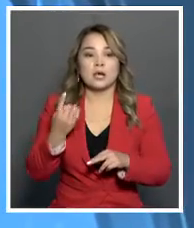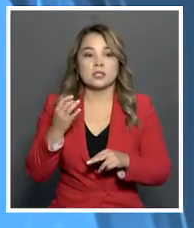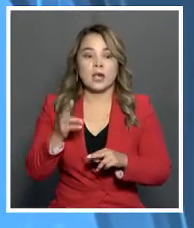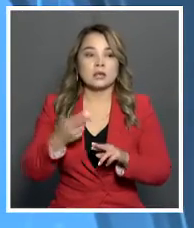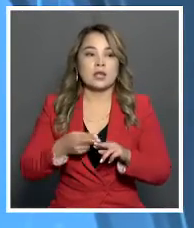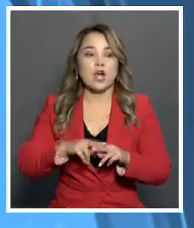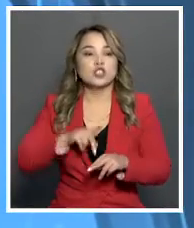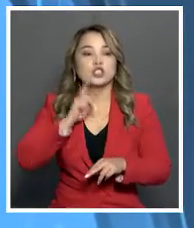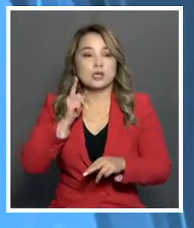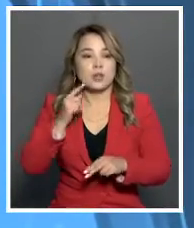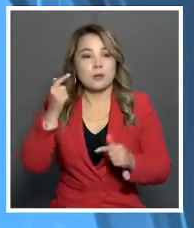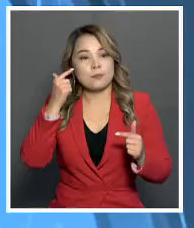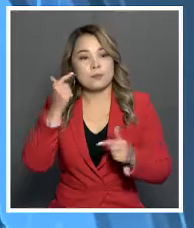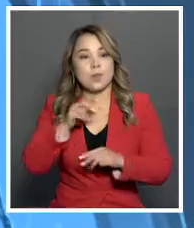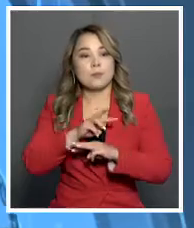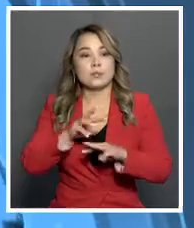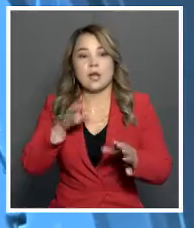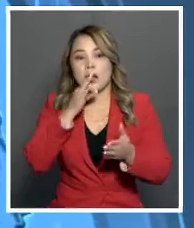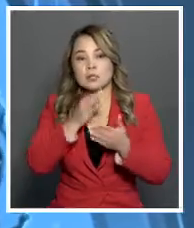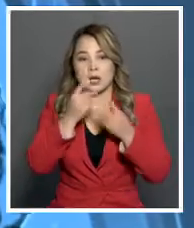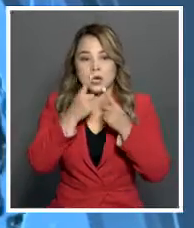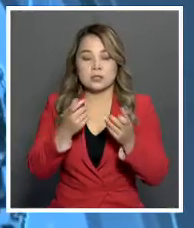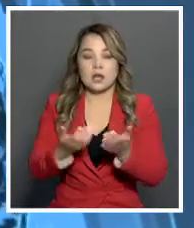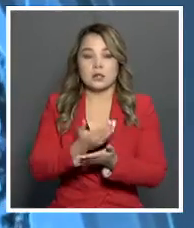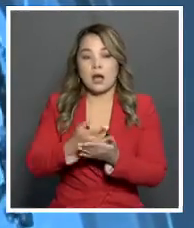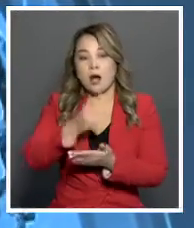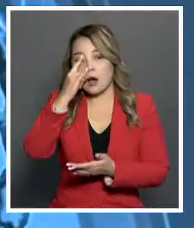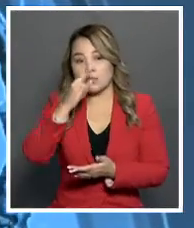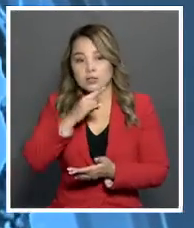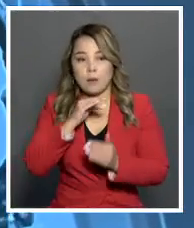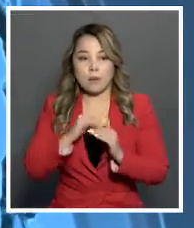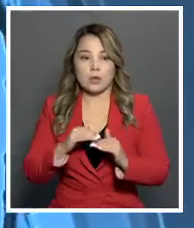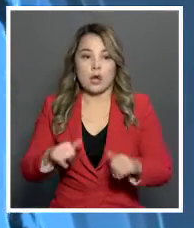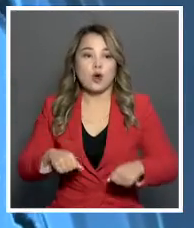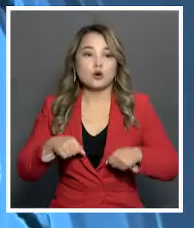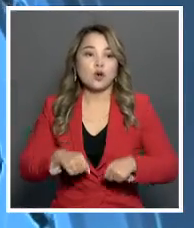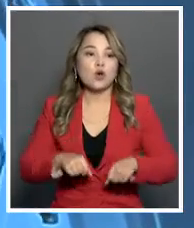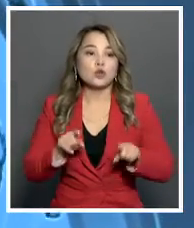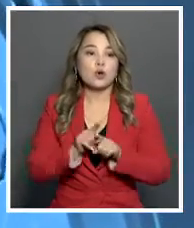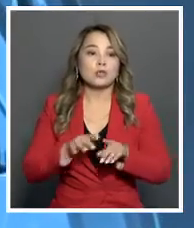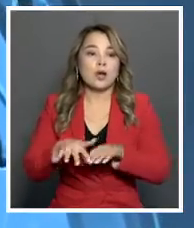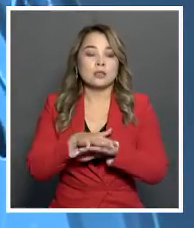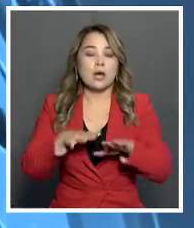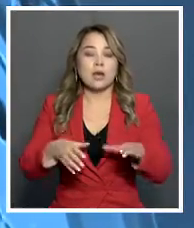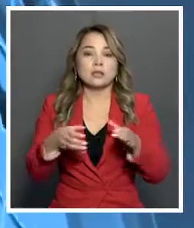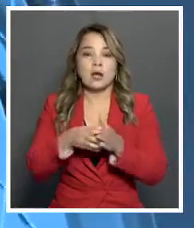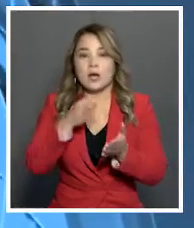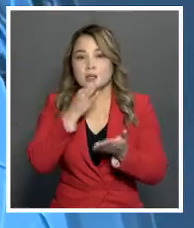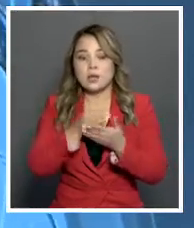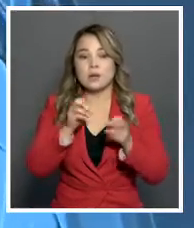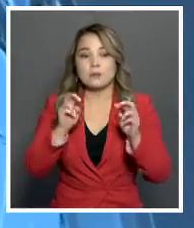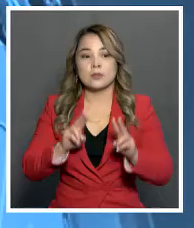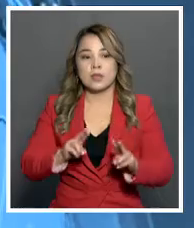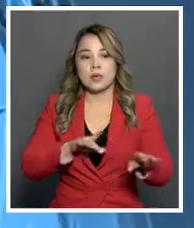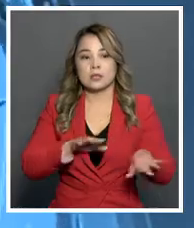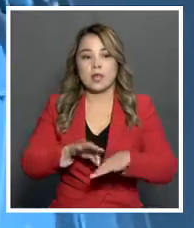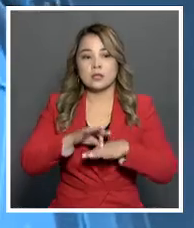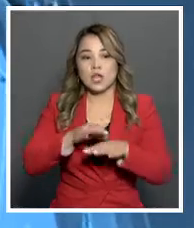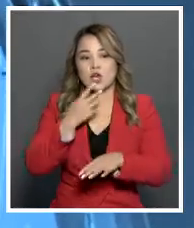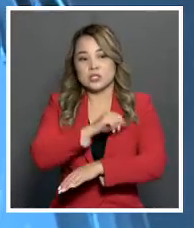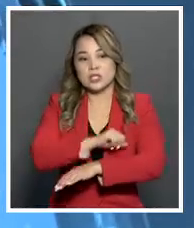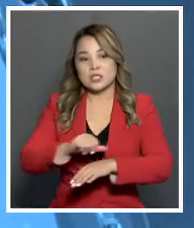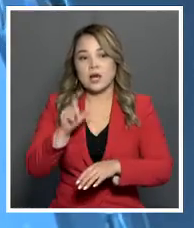балалар және жастар білім министрлігінің өкілдері мәлімдеді. Қазақстанның бала құқықтары жөніндегі уәкілі Аружан Саин шараға арнайы қатысып,